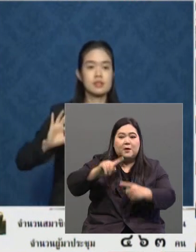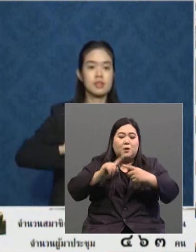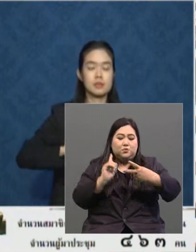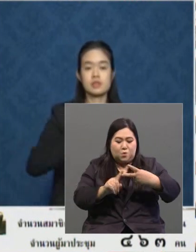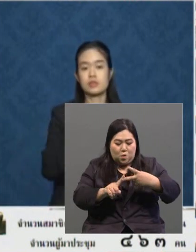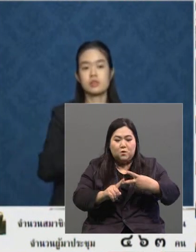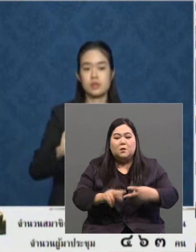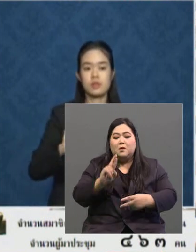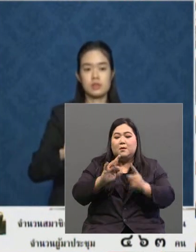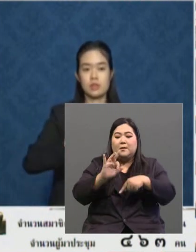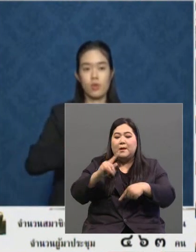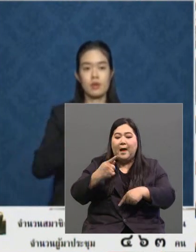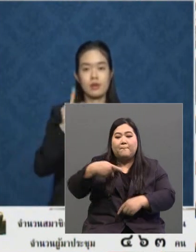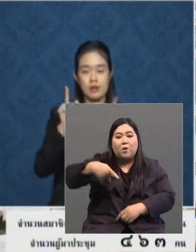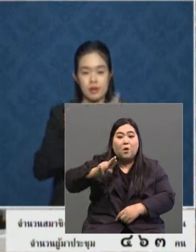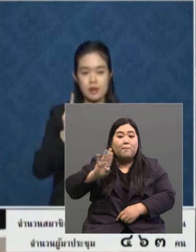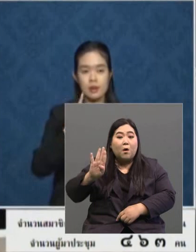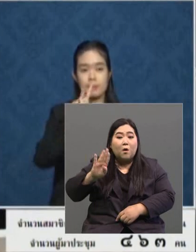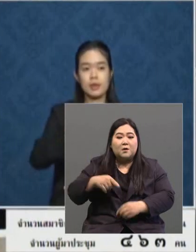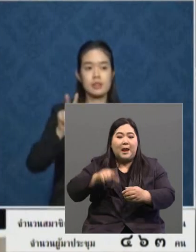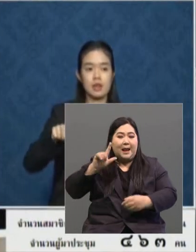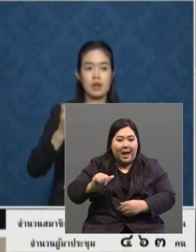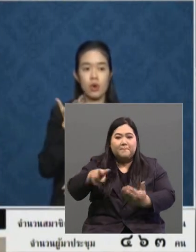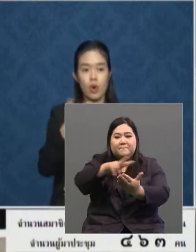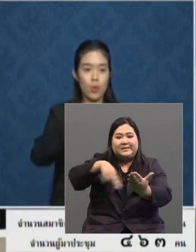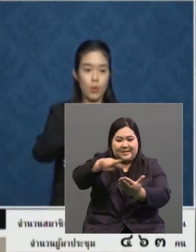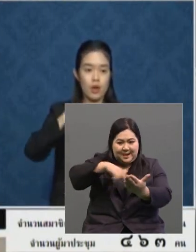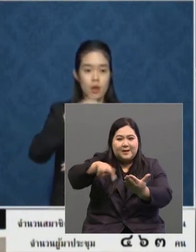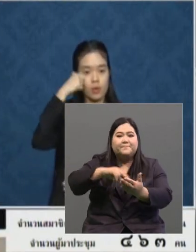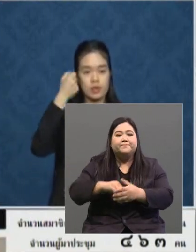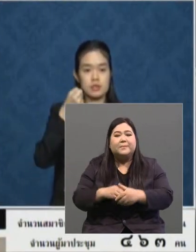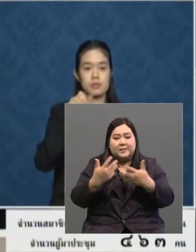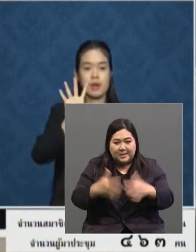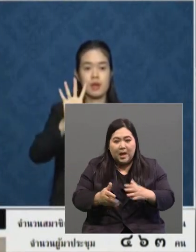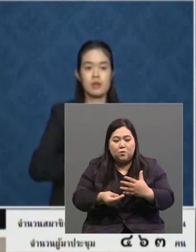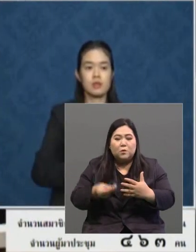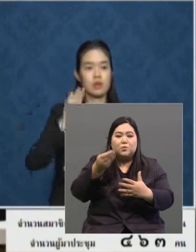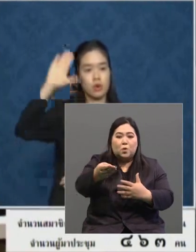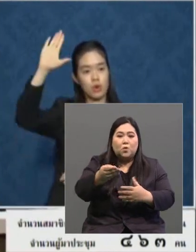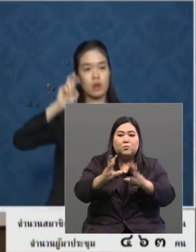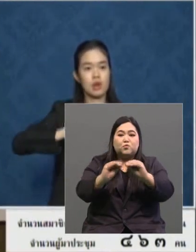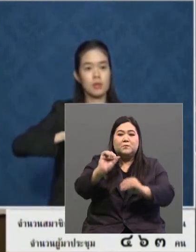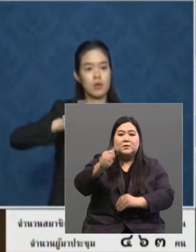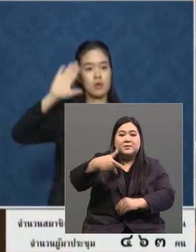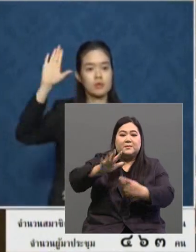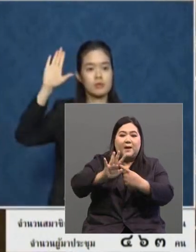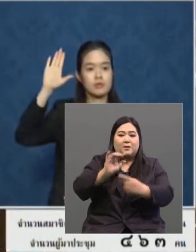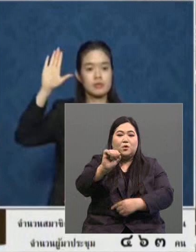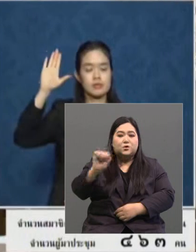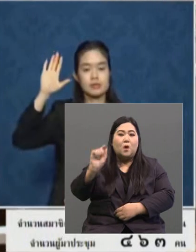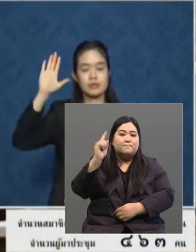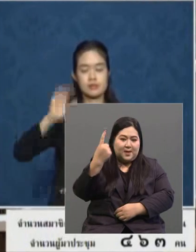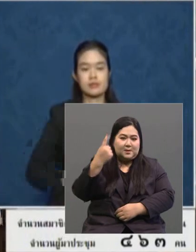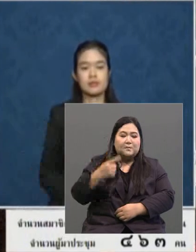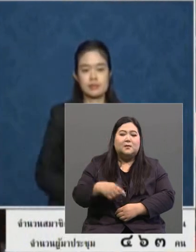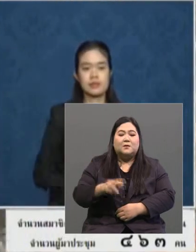ครมเสนอเนี่ยนะครับเป็นร่างหลักในการพิจารณาก่อนจะส่งให้ที่ที่ประชุมสภาผู้แทนราษฎรพิจารณาใน